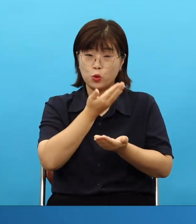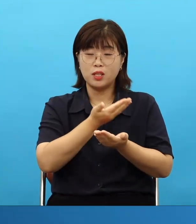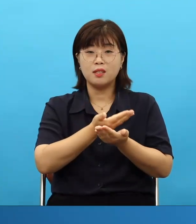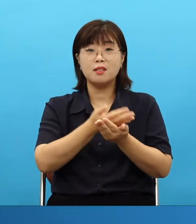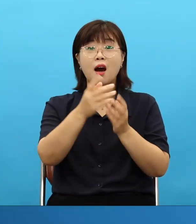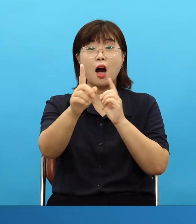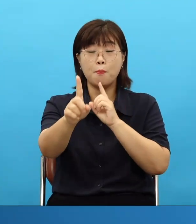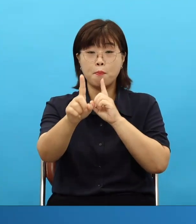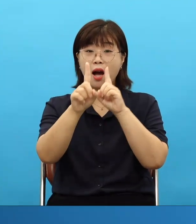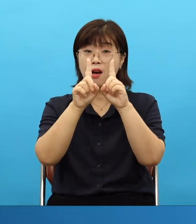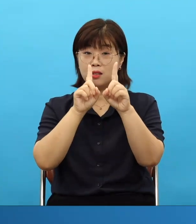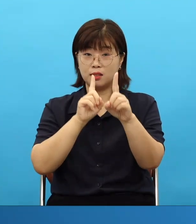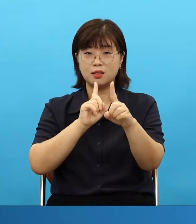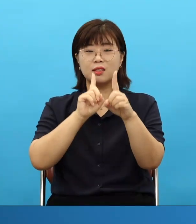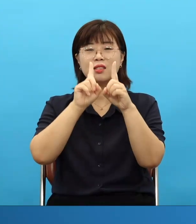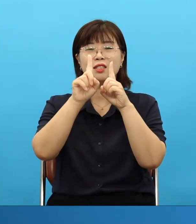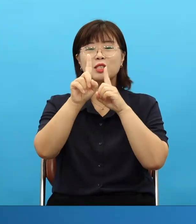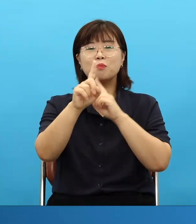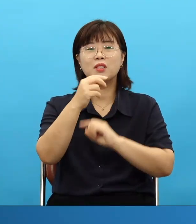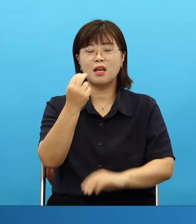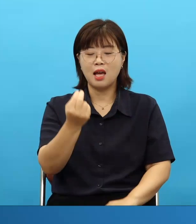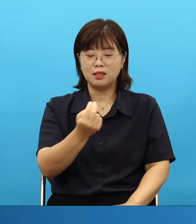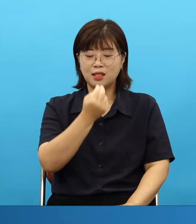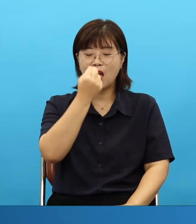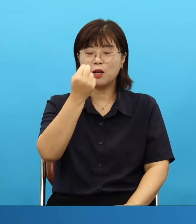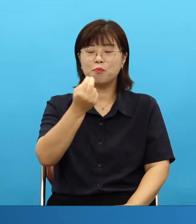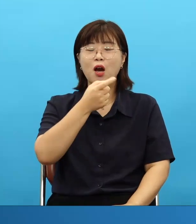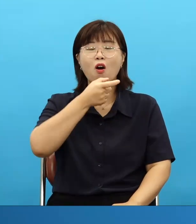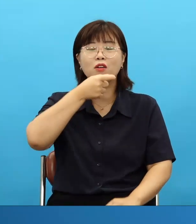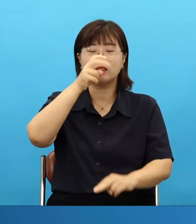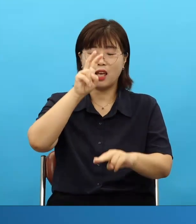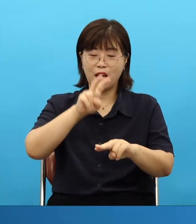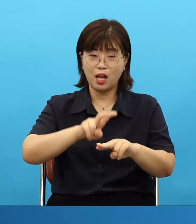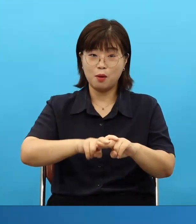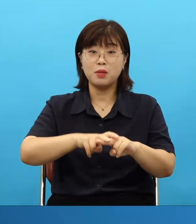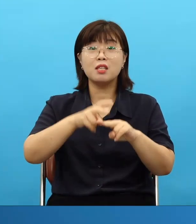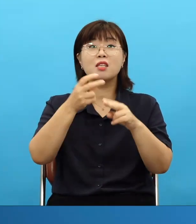아름답고 귀한 말씀